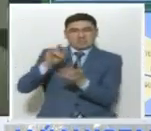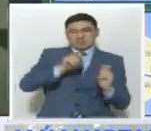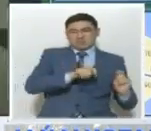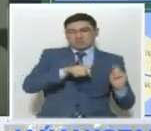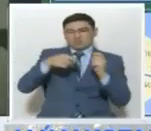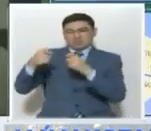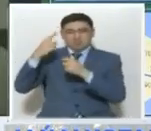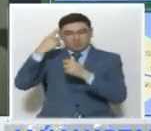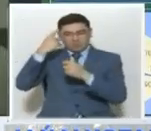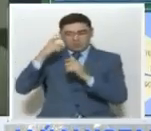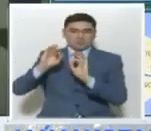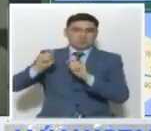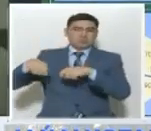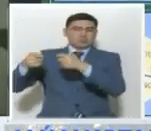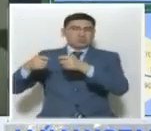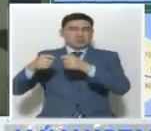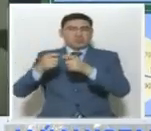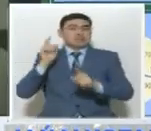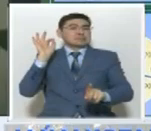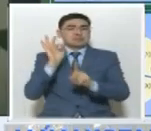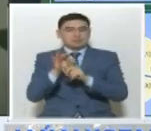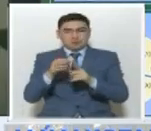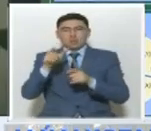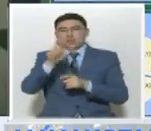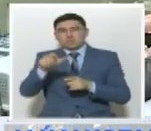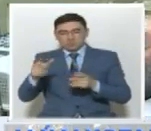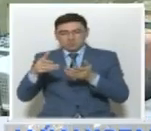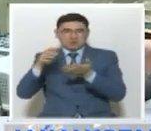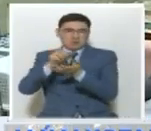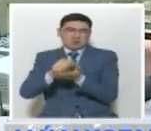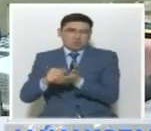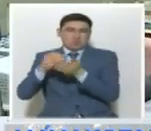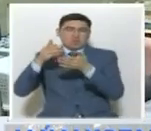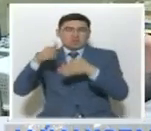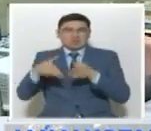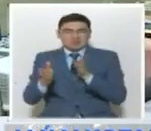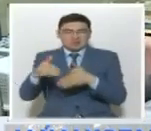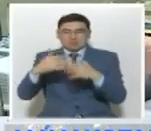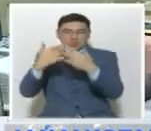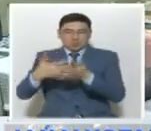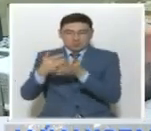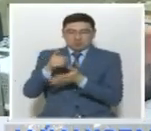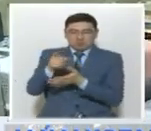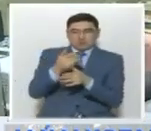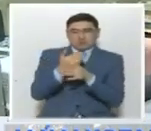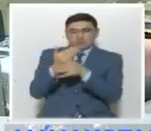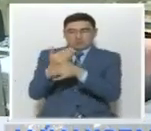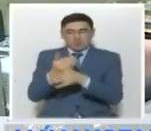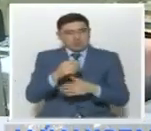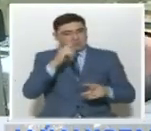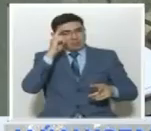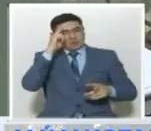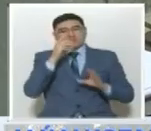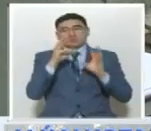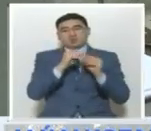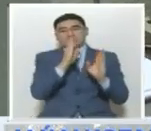теңізде жүрген кемелер мен балықшылардың қауіпсіздігі үшін аса қажет. Оның Құлалыны мекен еткеніне 27 жыл болыпты. Бастапқыда